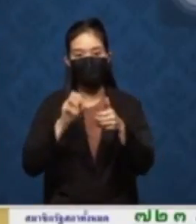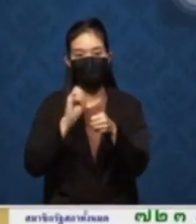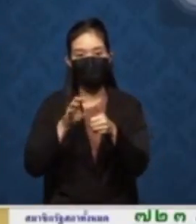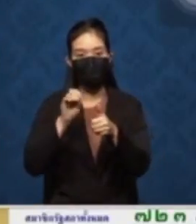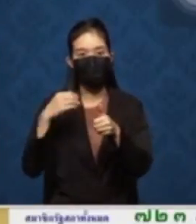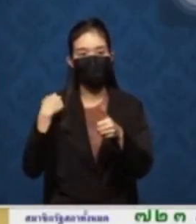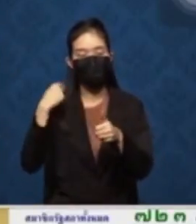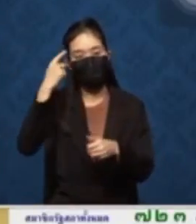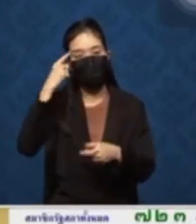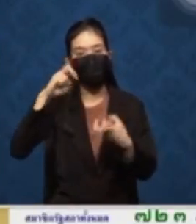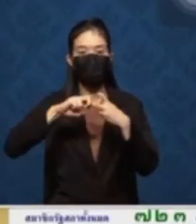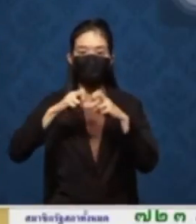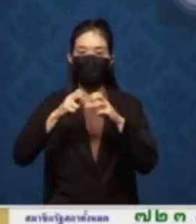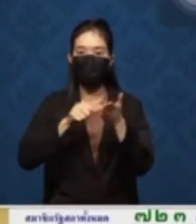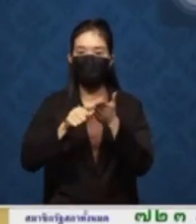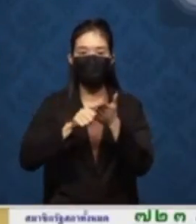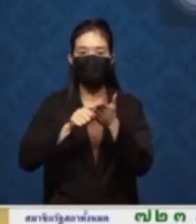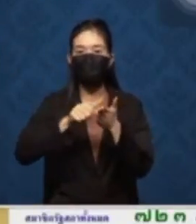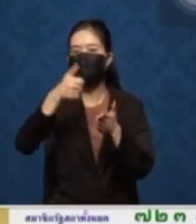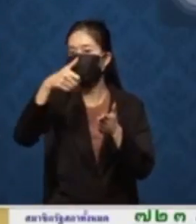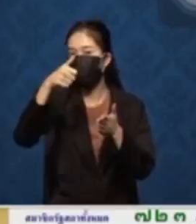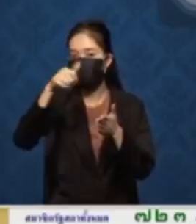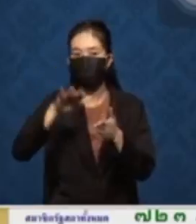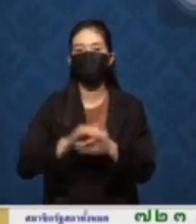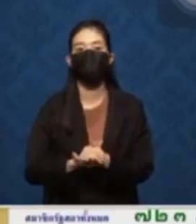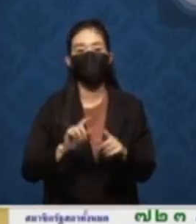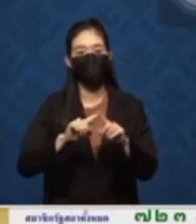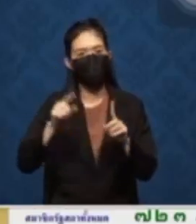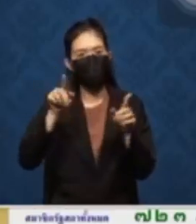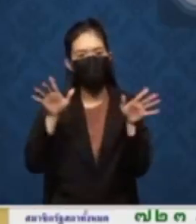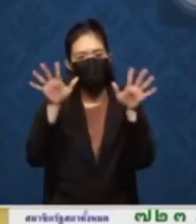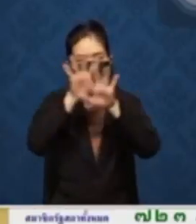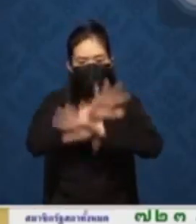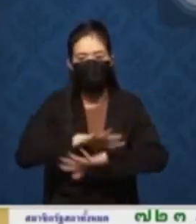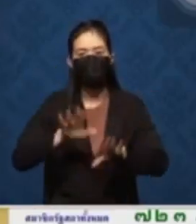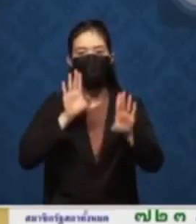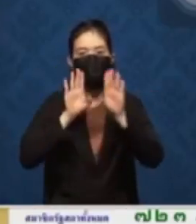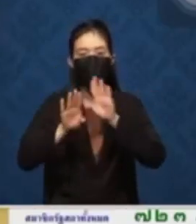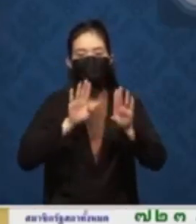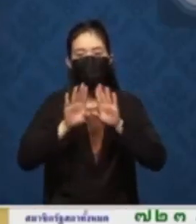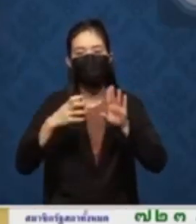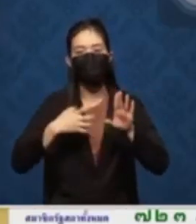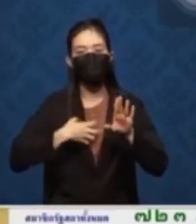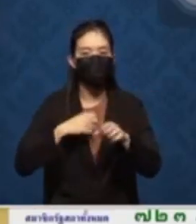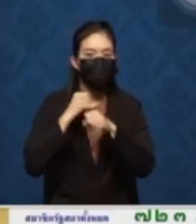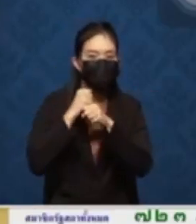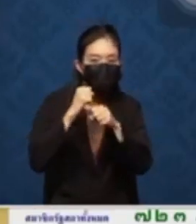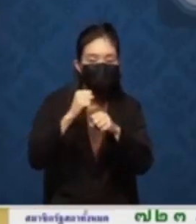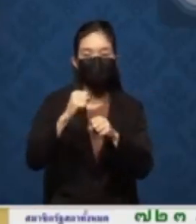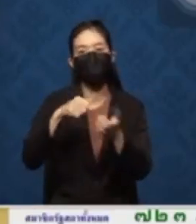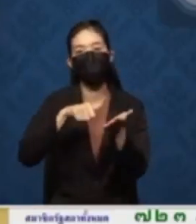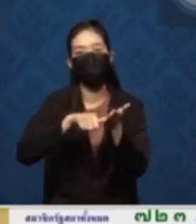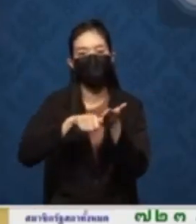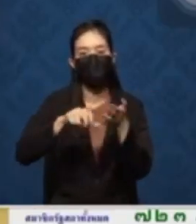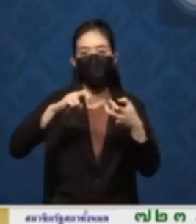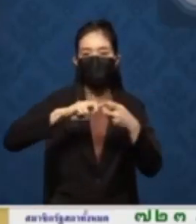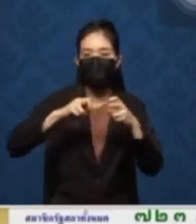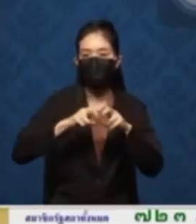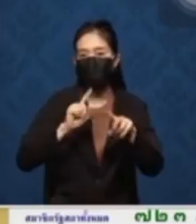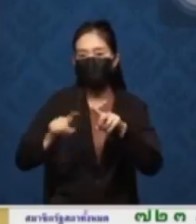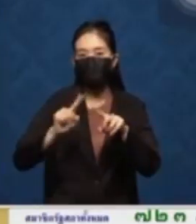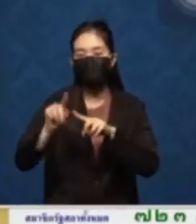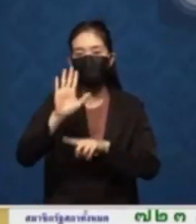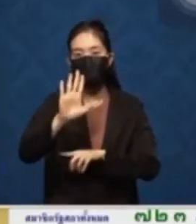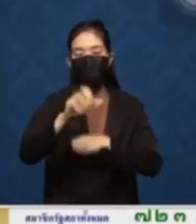ารถแก้ไขปัญหาได้ทั้งหมดของรัฐธรรมนูญ60แน่นอนแต่มันเป็นเหมือนกับวัคซีนเข็มที่1ครับที่พยายามจะแก้ประเด็นที่เร่งด่วนที่สุดที่ปัจจุบันทำให้รัฐธรรมนูญ60นั้น